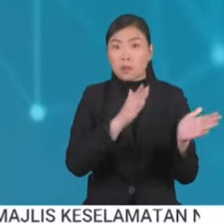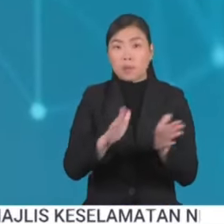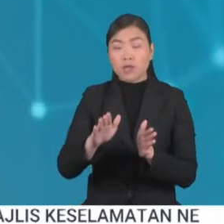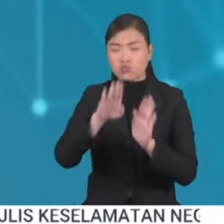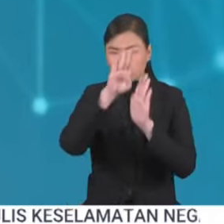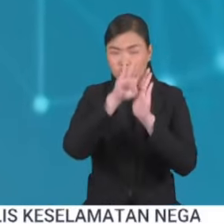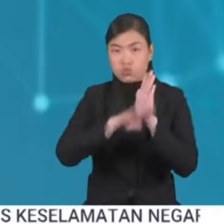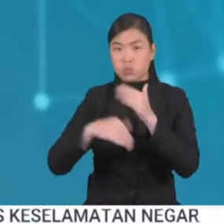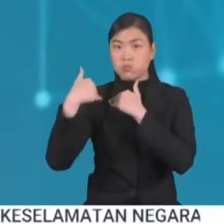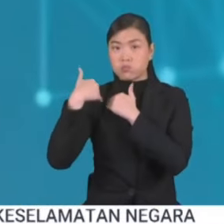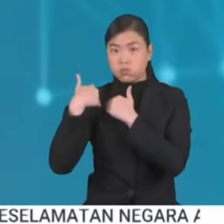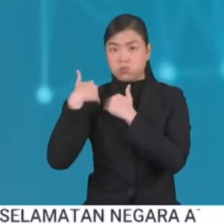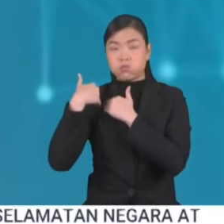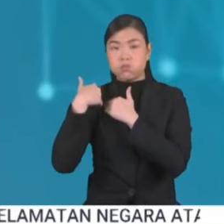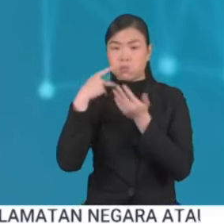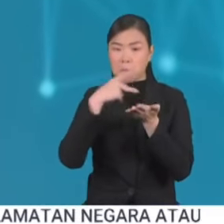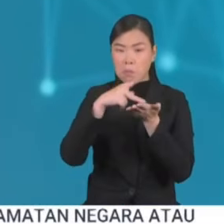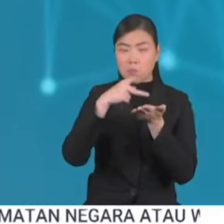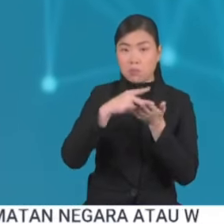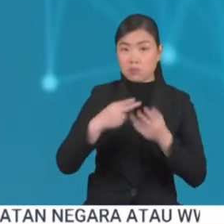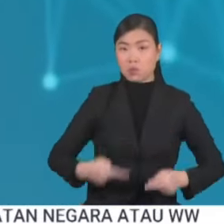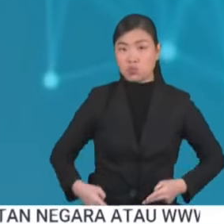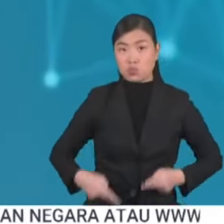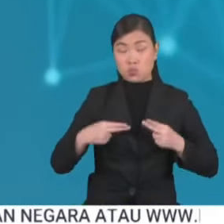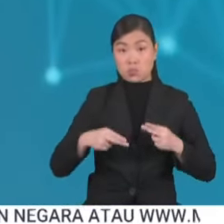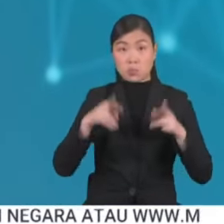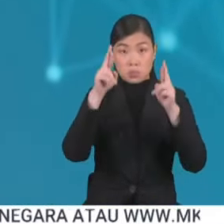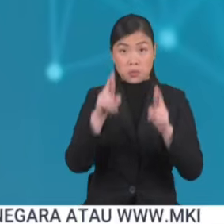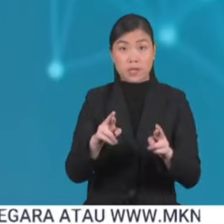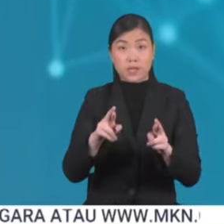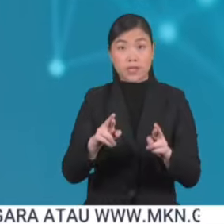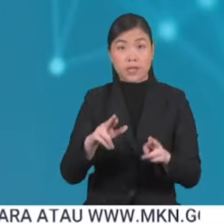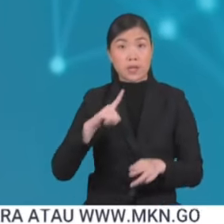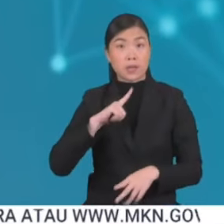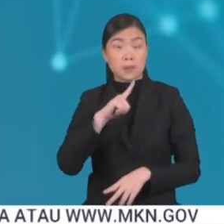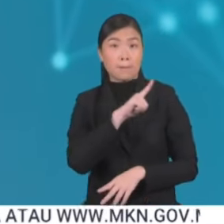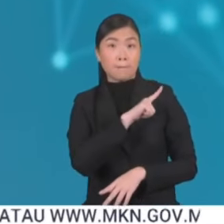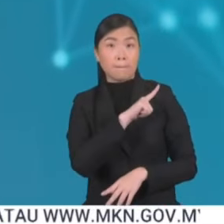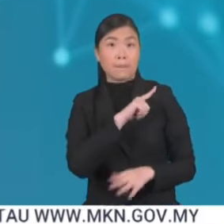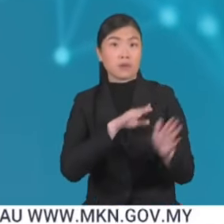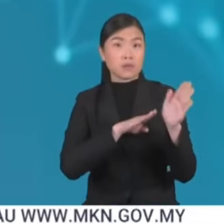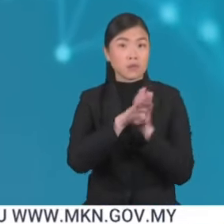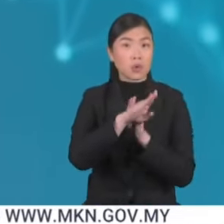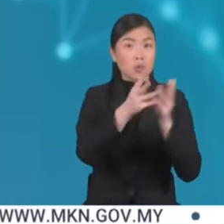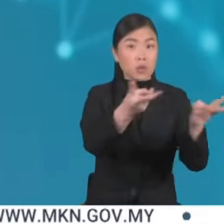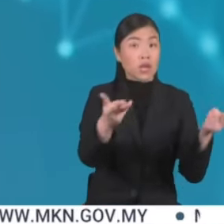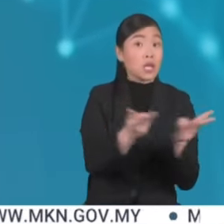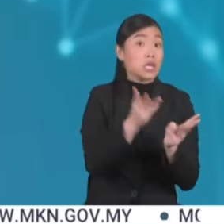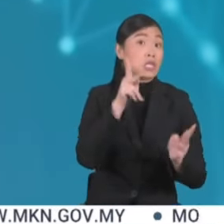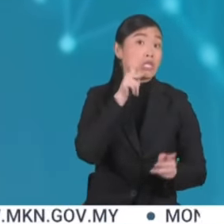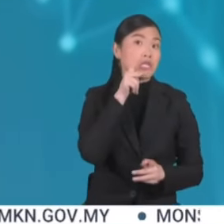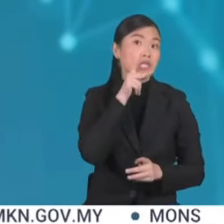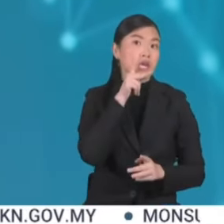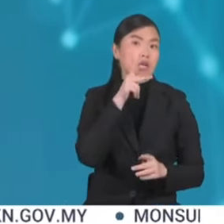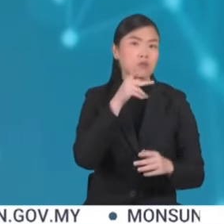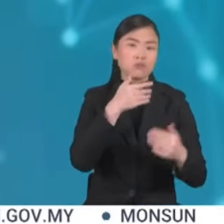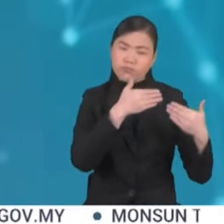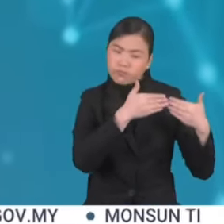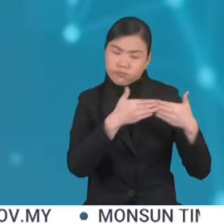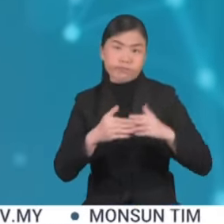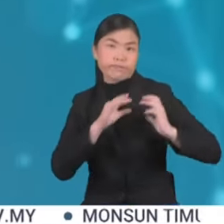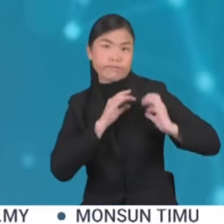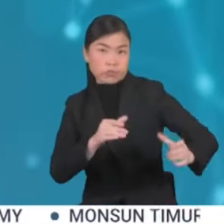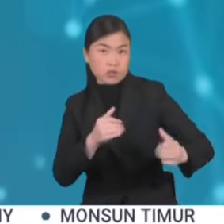Inisiatif ringankan beban kos sara hidup rakyat, Lembaga Kebajuan Wilayah Kedah Kedah terus komited menyokong usaha